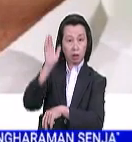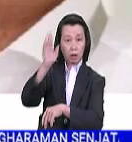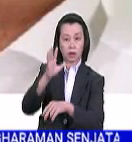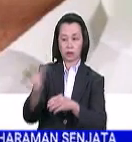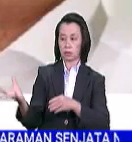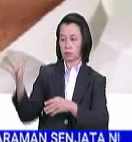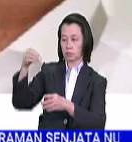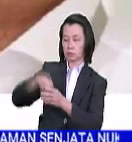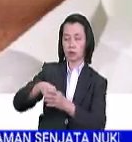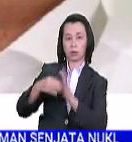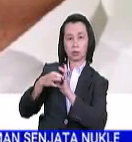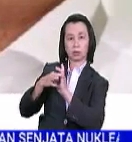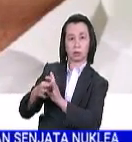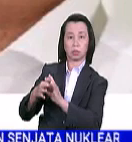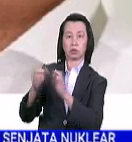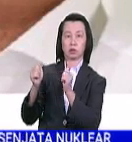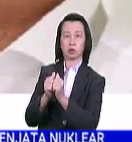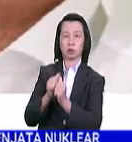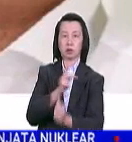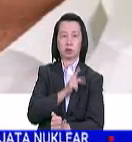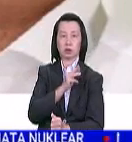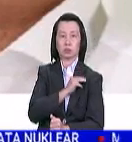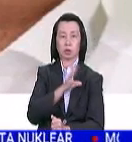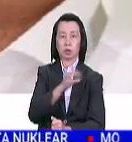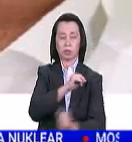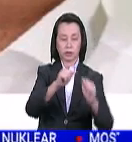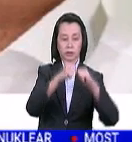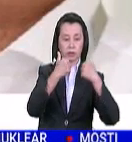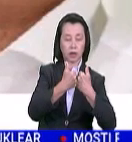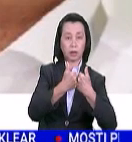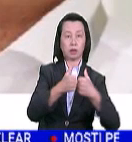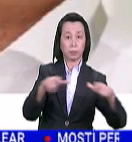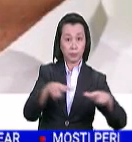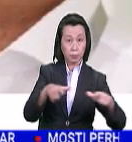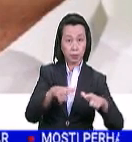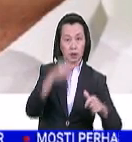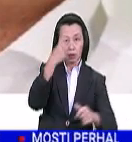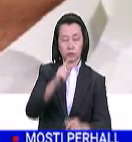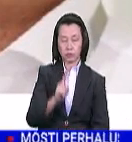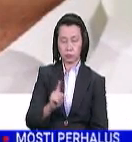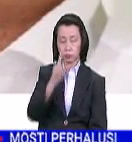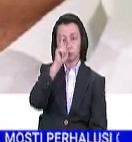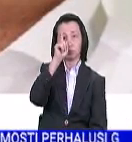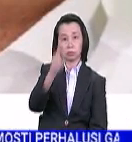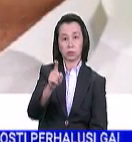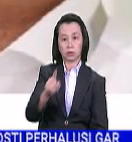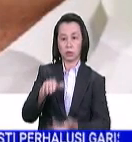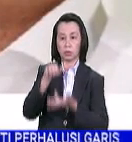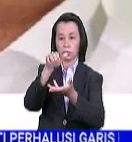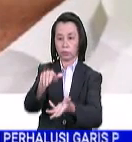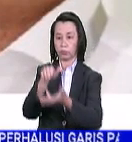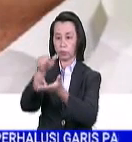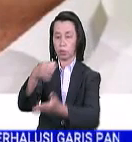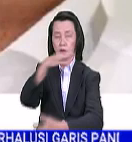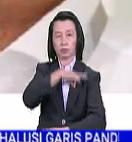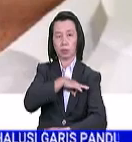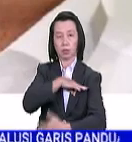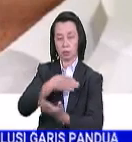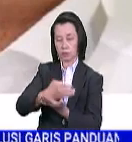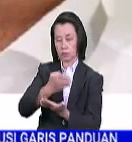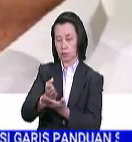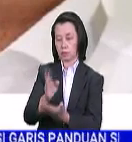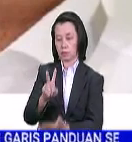akan melibatkan kerjasama rapat dengan kementerian dan ekstensi pelaksana bagi memastikan penyaluran manfaat pajak